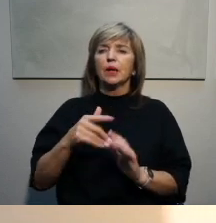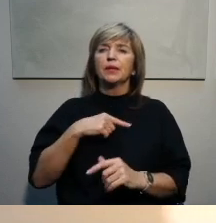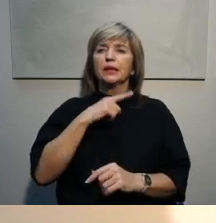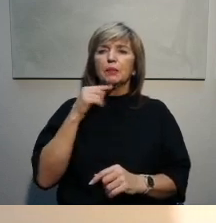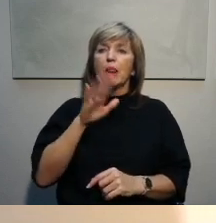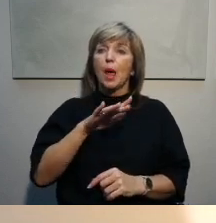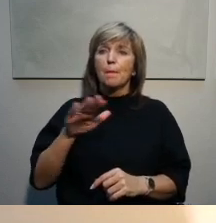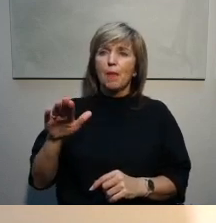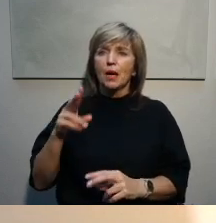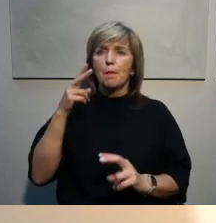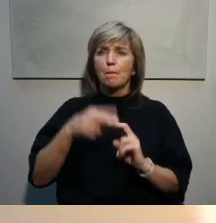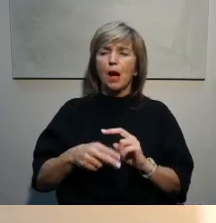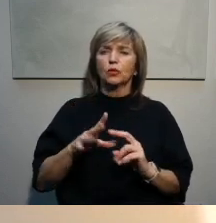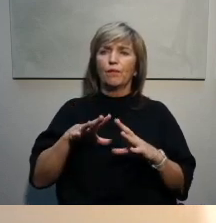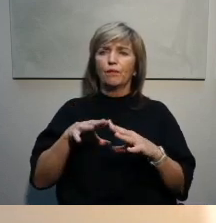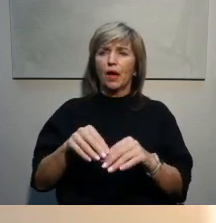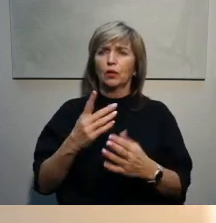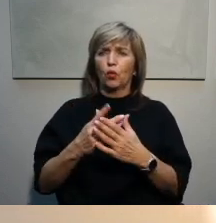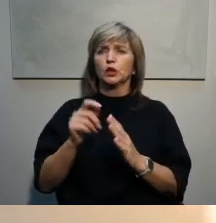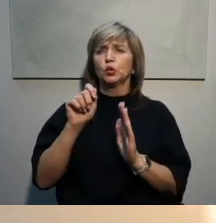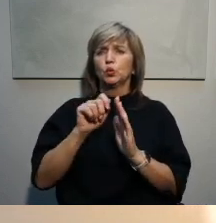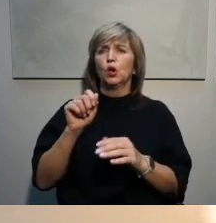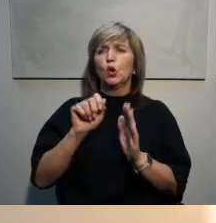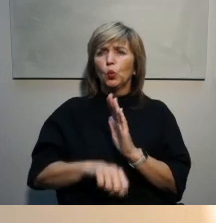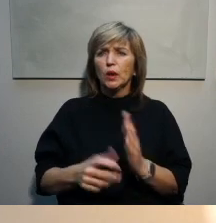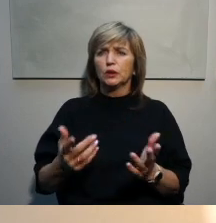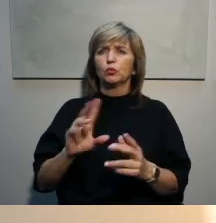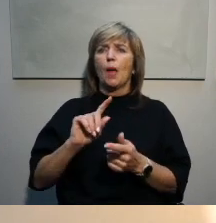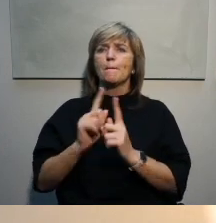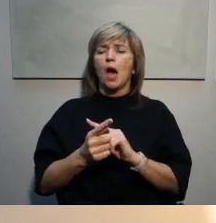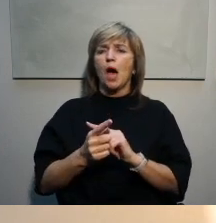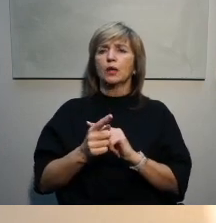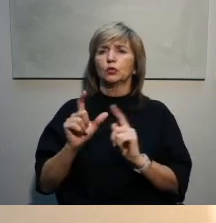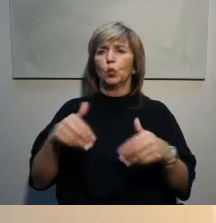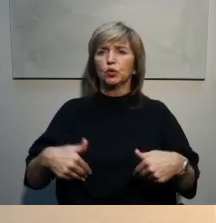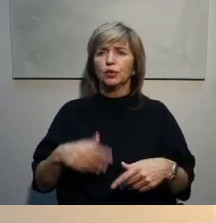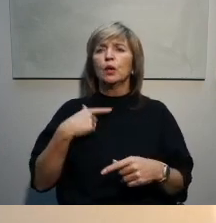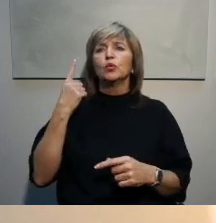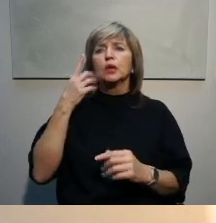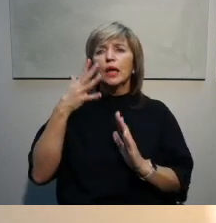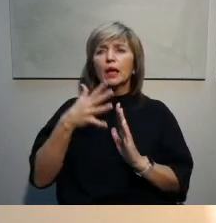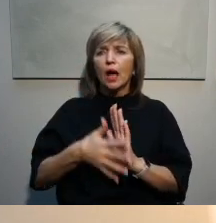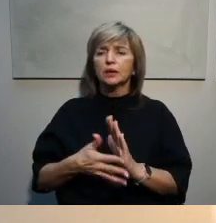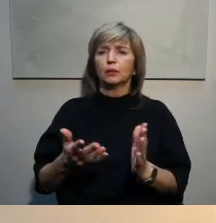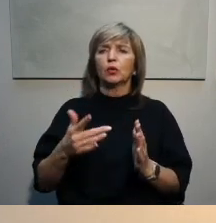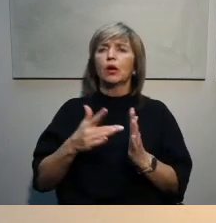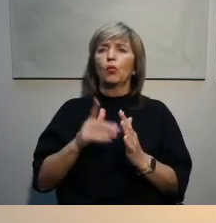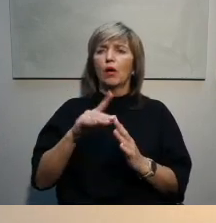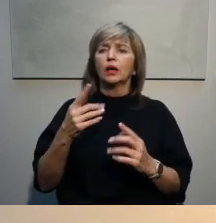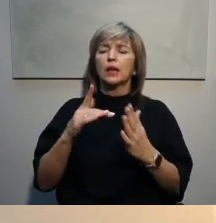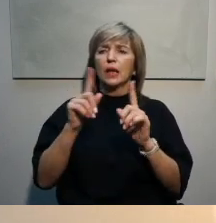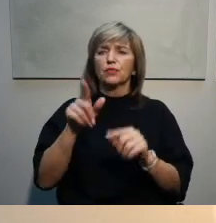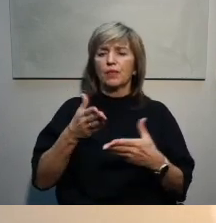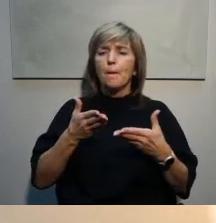lai bērni pārtrauc veikt kaut kādus noziegumus vai maina uzvedību, mums ir jāsaprot, kas tad ir tās lietas, kas var